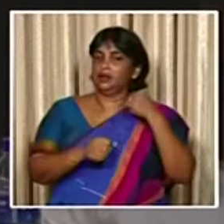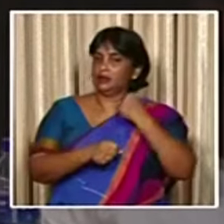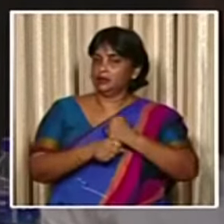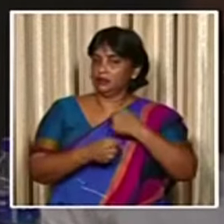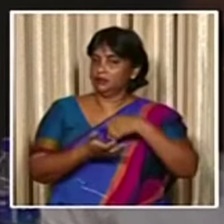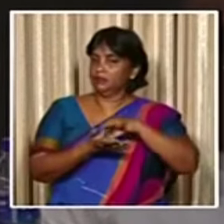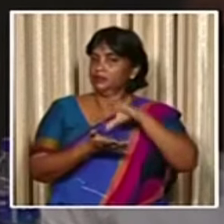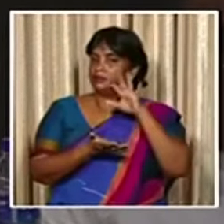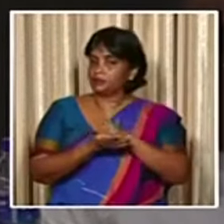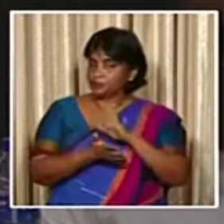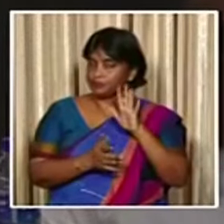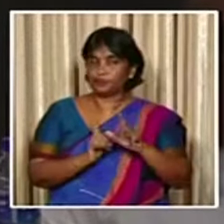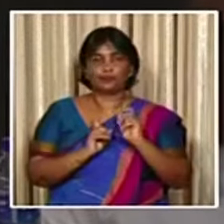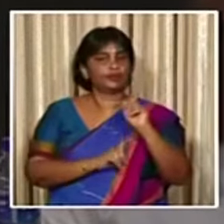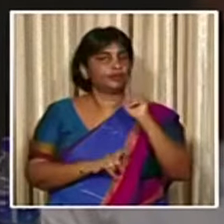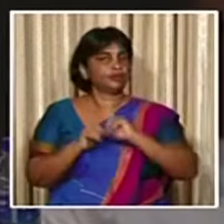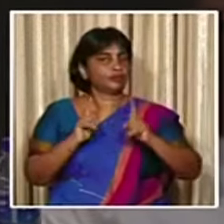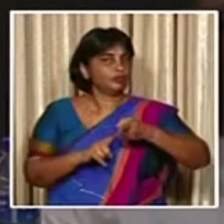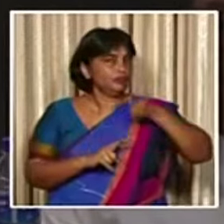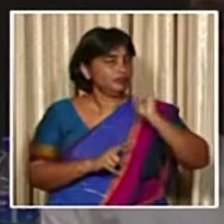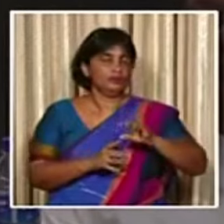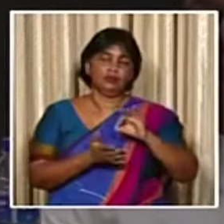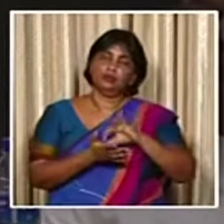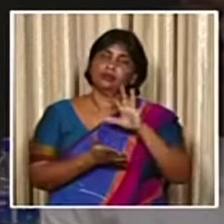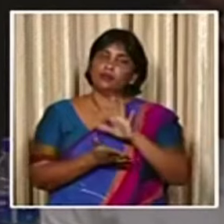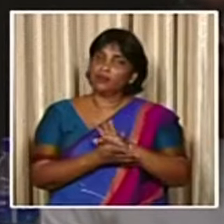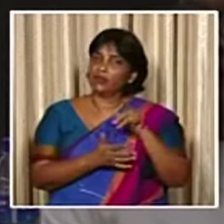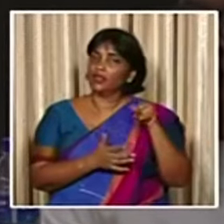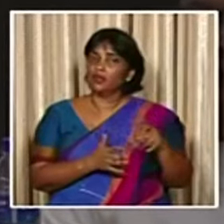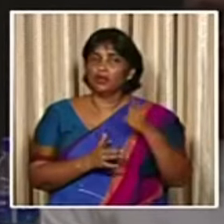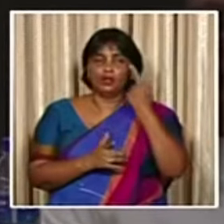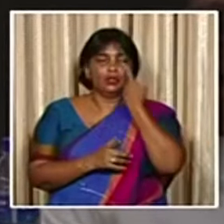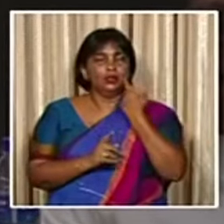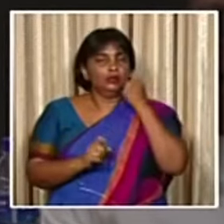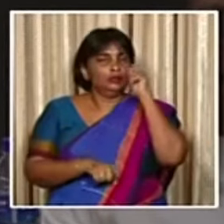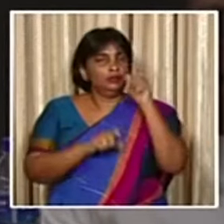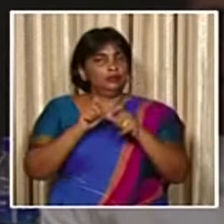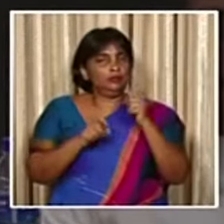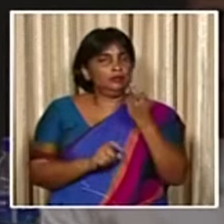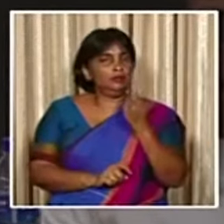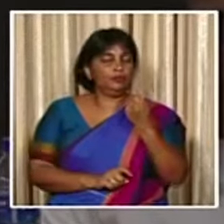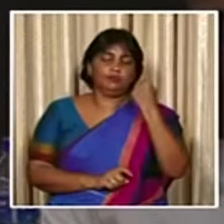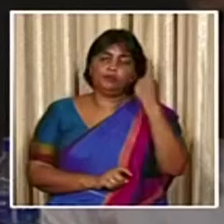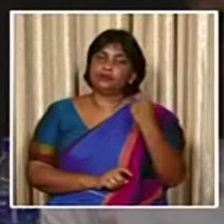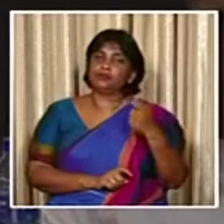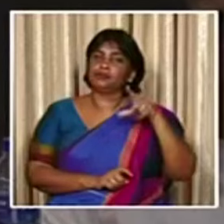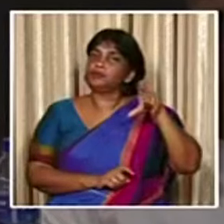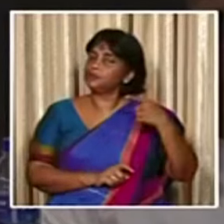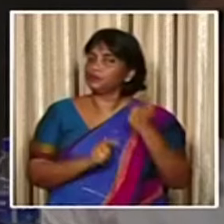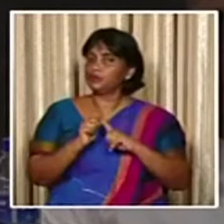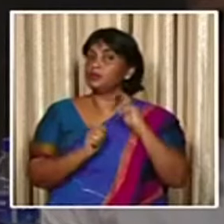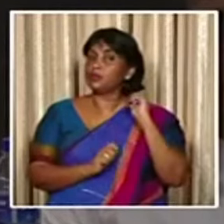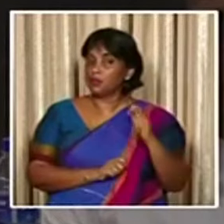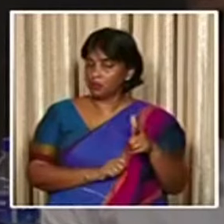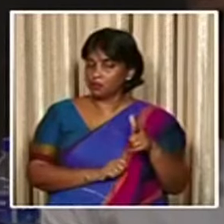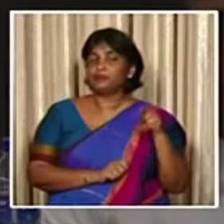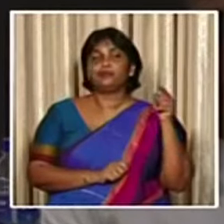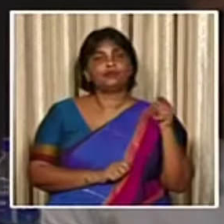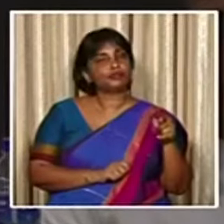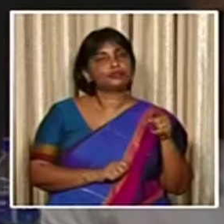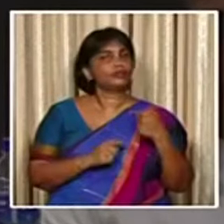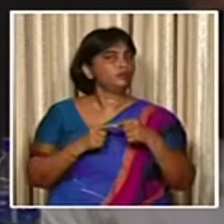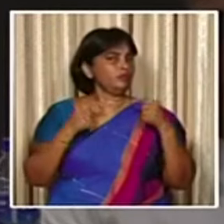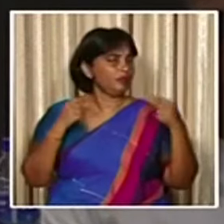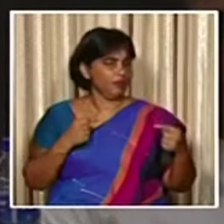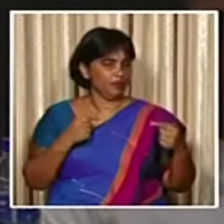රජය තීන්දුවක් ගත්තාම, පාර්ලිමේන්තුව තීන්දුවක් ගත්තාම මේ අහිංසක මිනිස්සුන්ට රුපියල් 1700ක් ගෙවන්න කියලා ඒකට